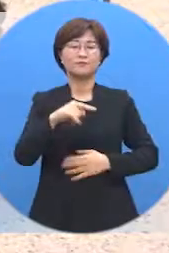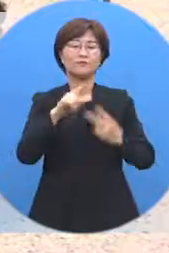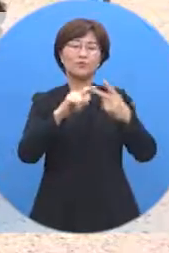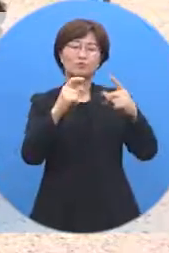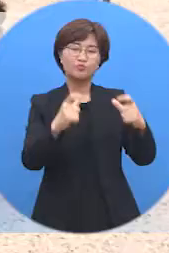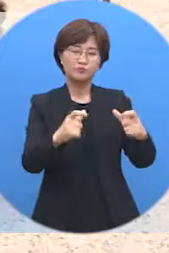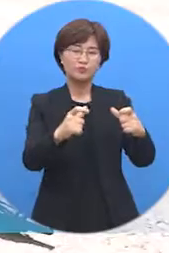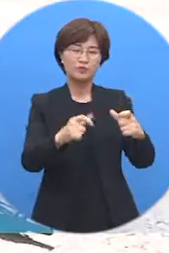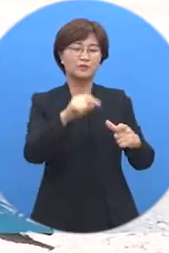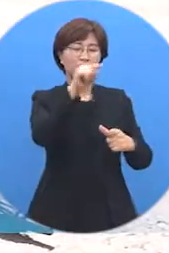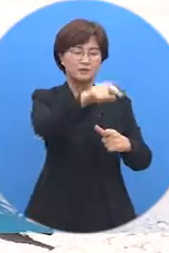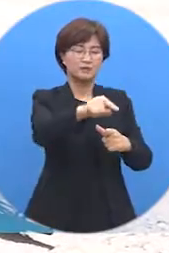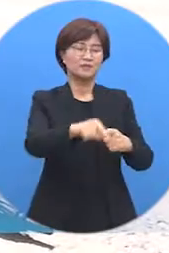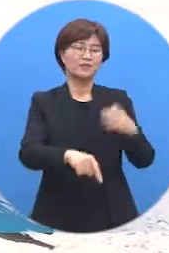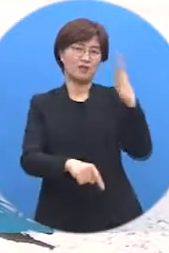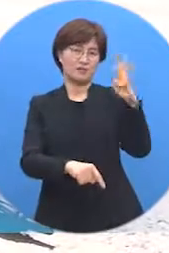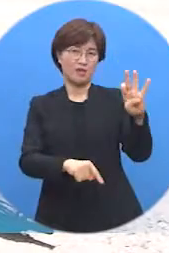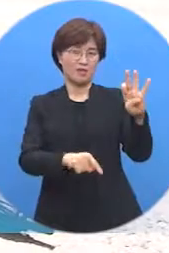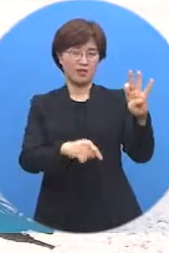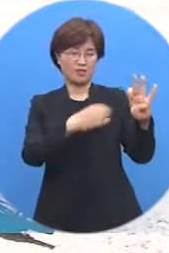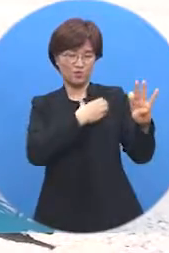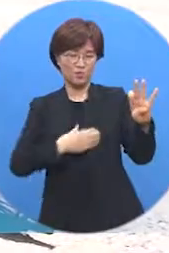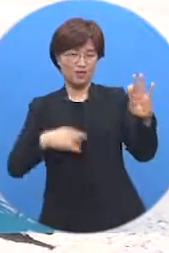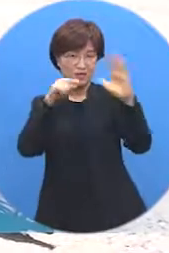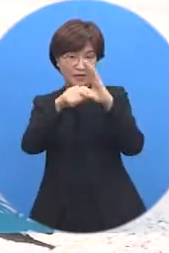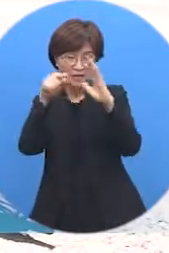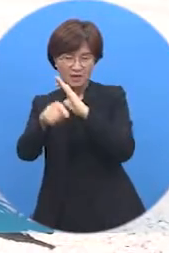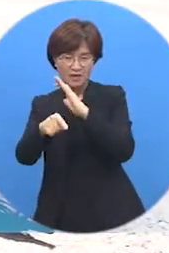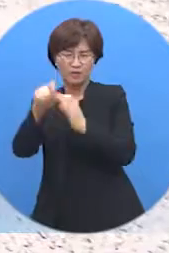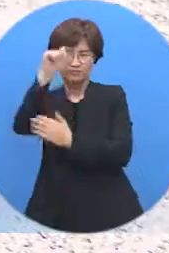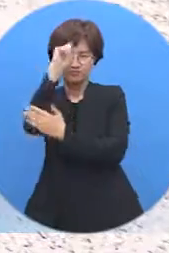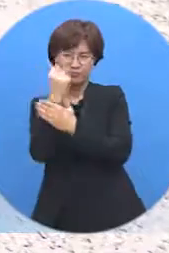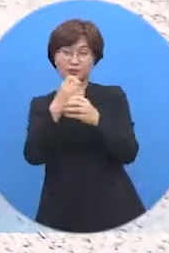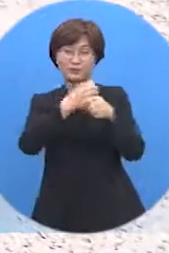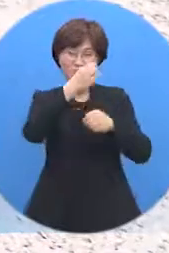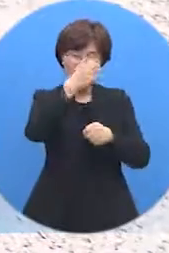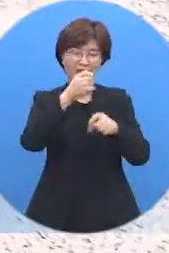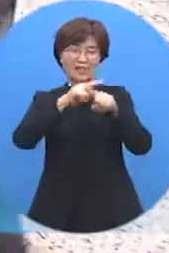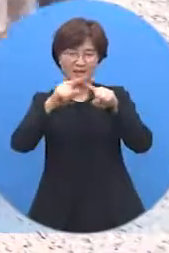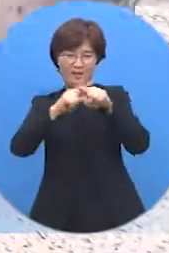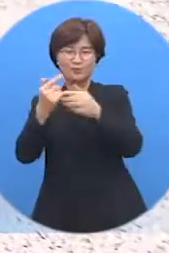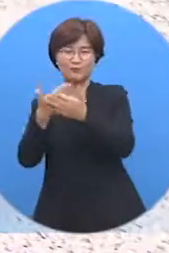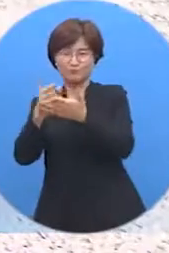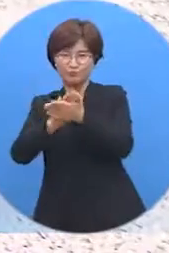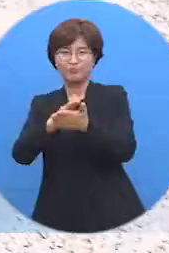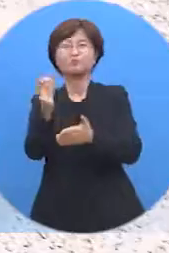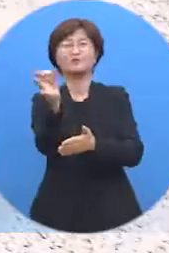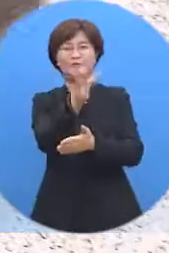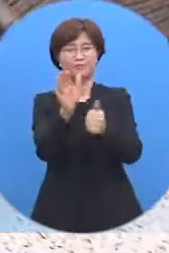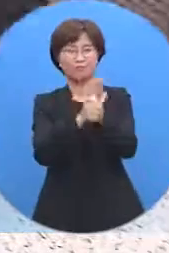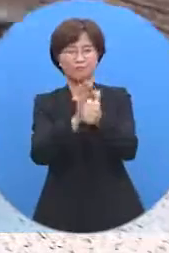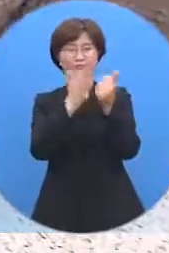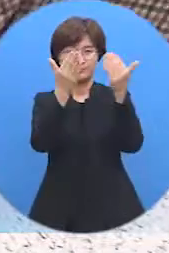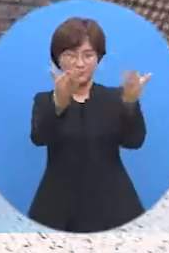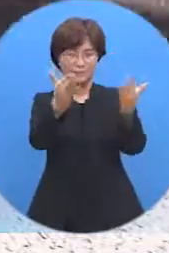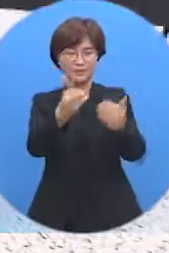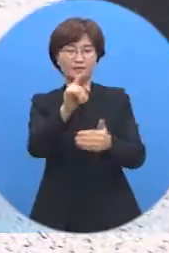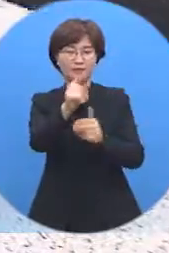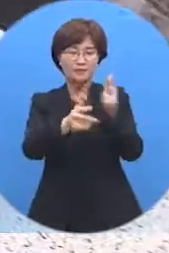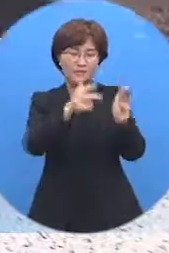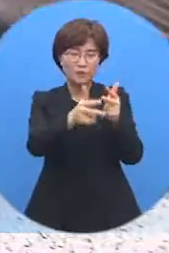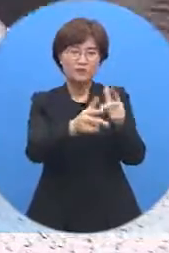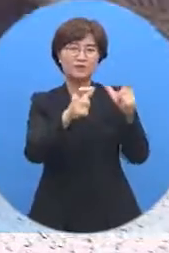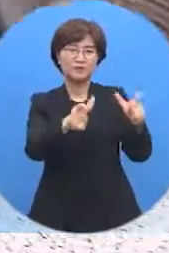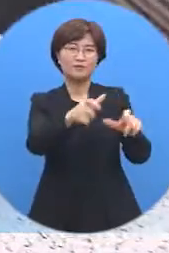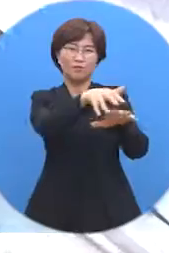동대문구는 관내 14개 동주민센터를 순회하며 헌 우산과 칼을 무료로 고쳐주는 사업을 시행합니다. 이번